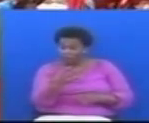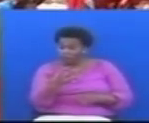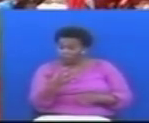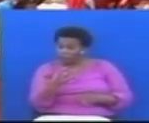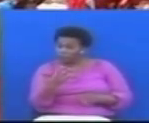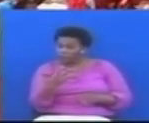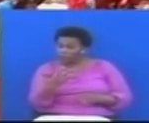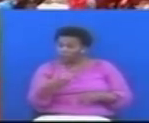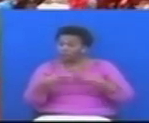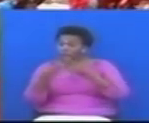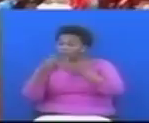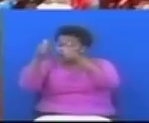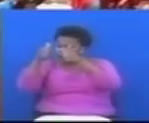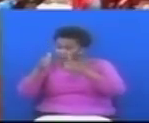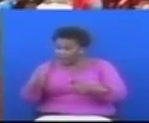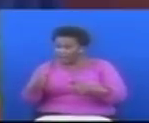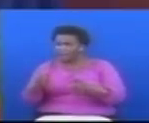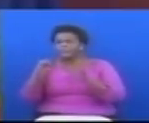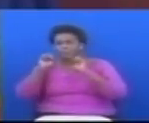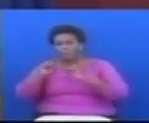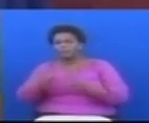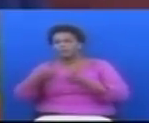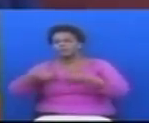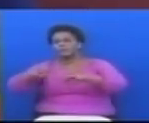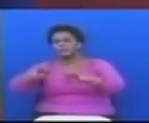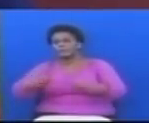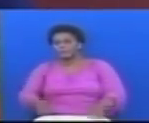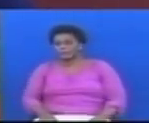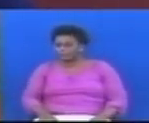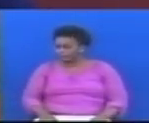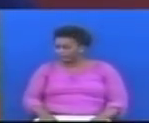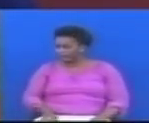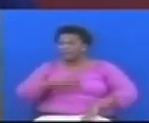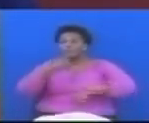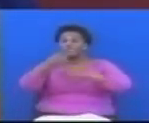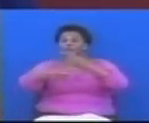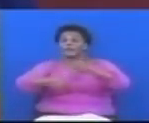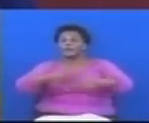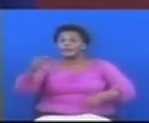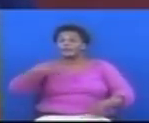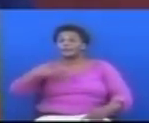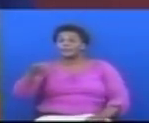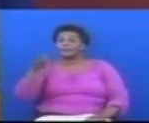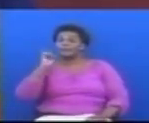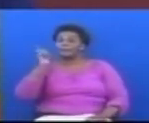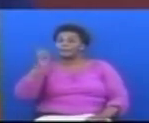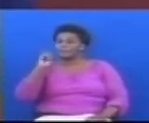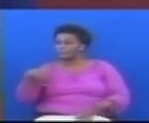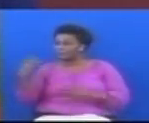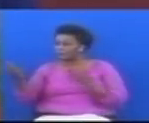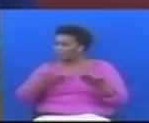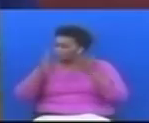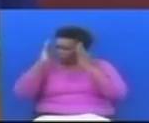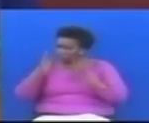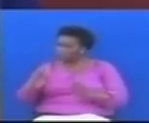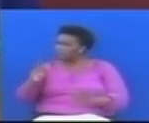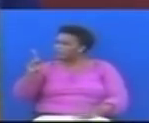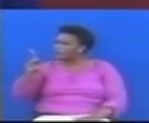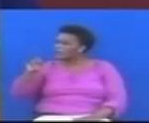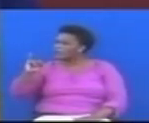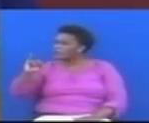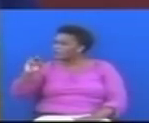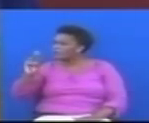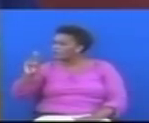Mheshimiwa Mbunge, tunaendelea na Wizara ya Nishati. Mheshimiwa Alan Joseph Kiula, mbunge wa